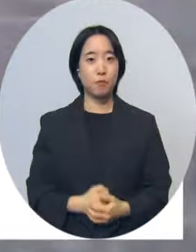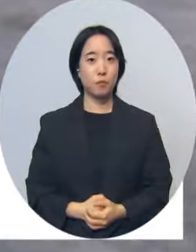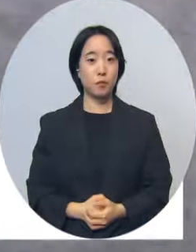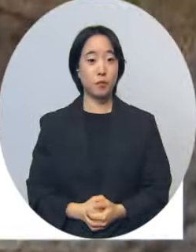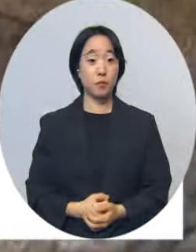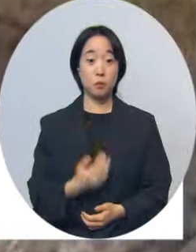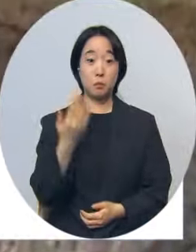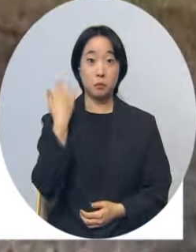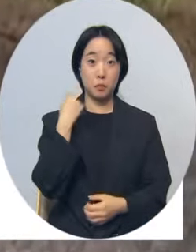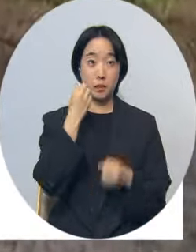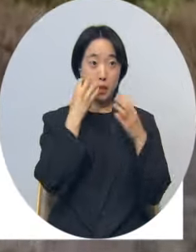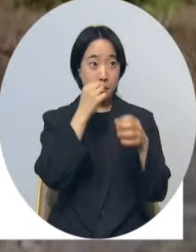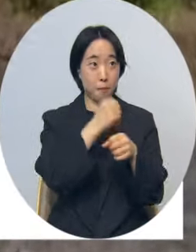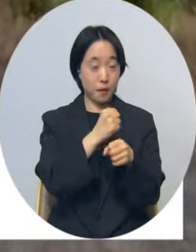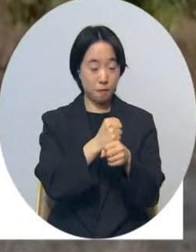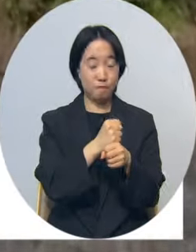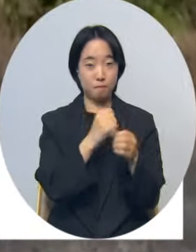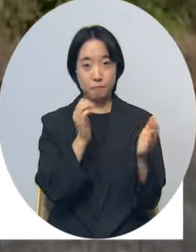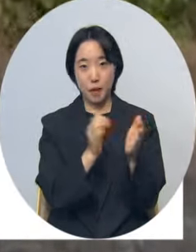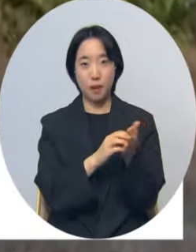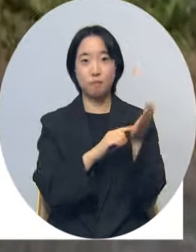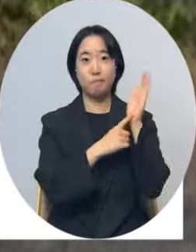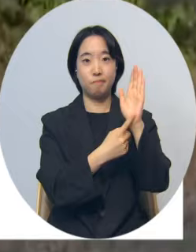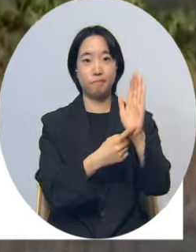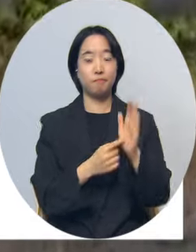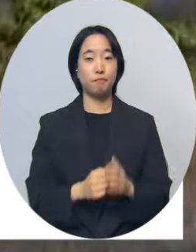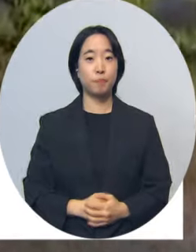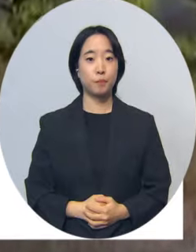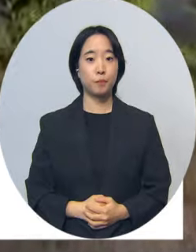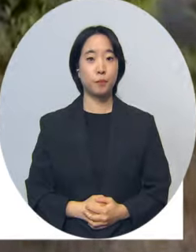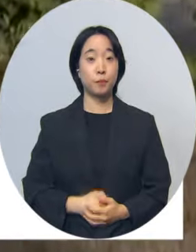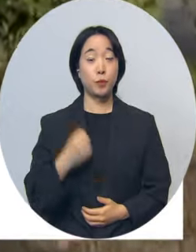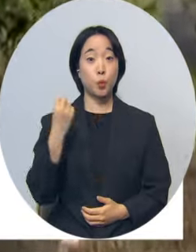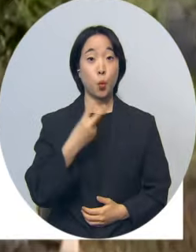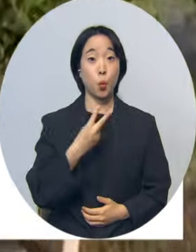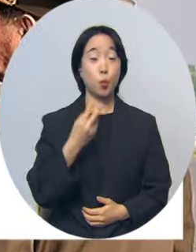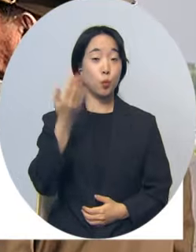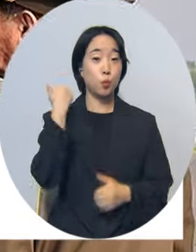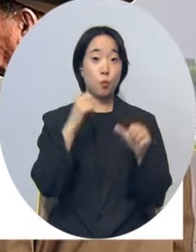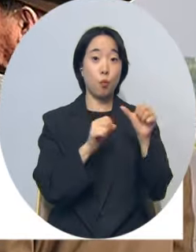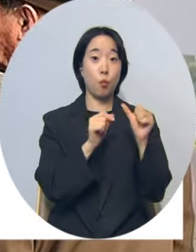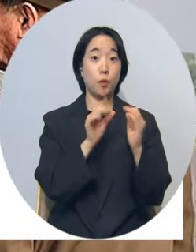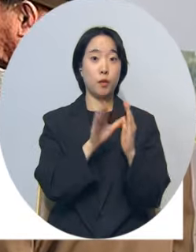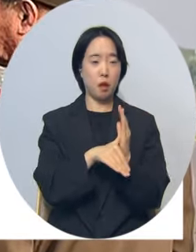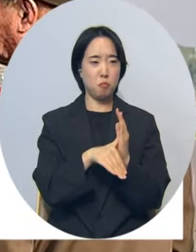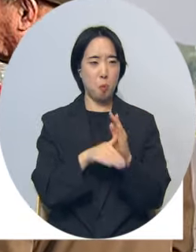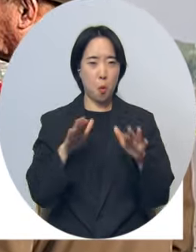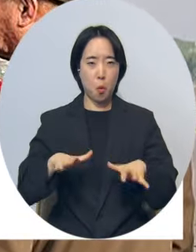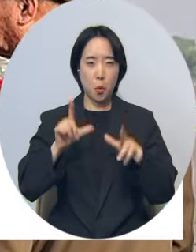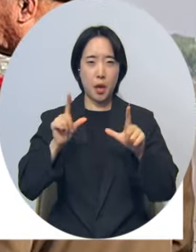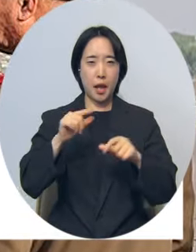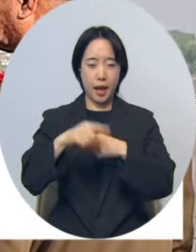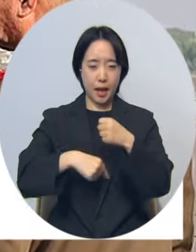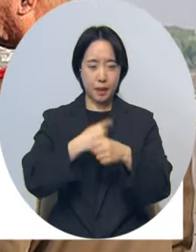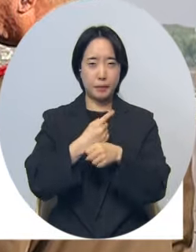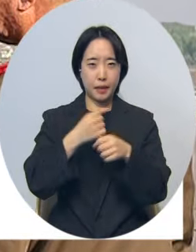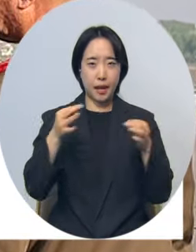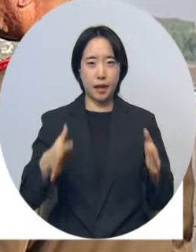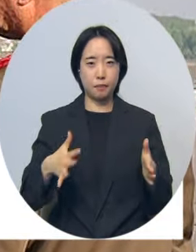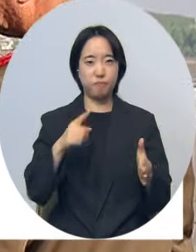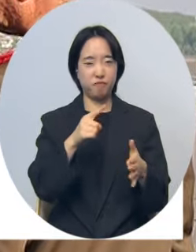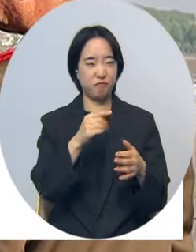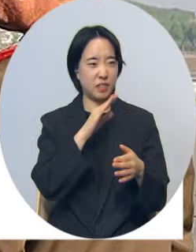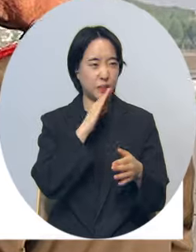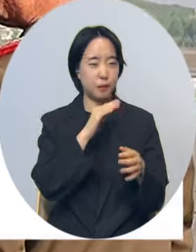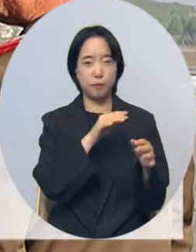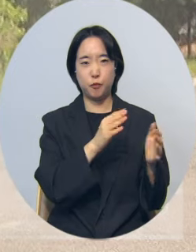240mm 방사포탄을 개발했다고 발표했습니다. 또 지난 5월에는 연내 실전 배치하겠다는 계획을 밝힌 후